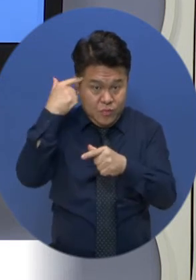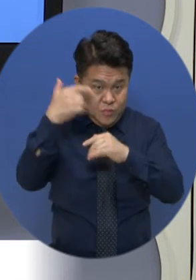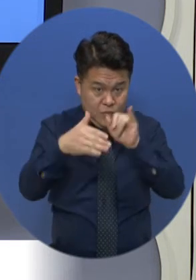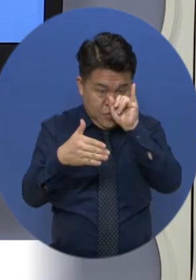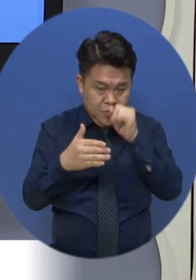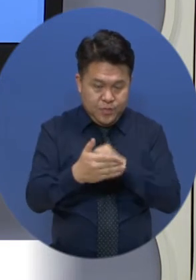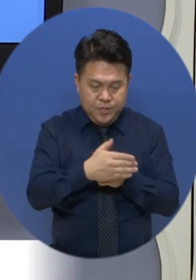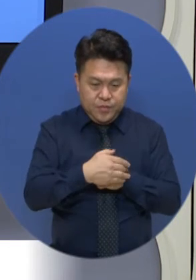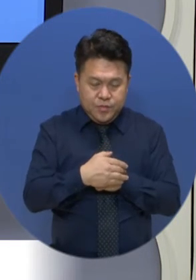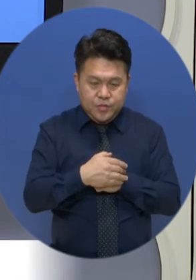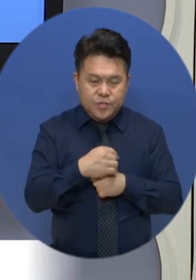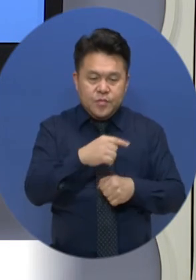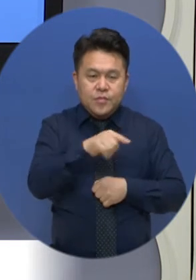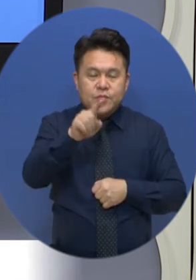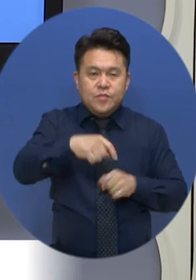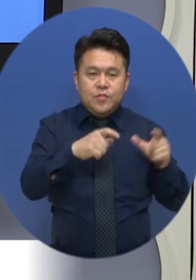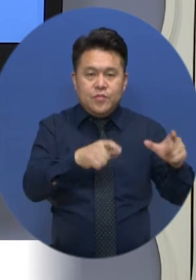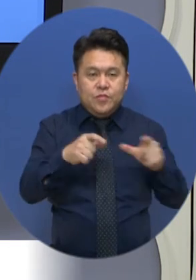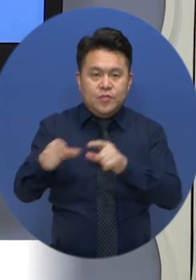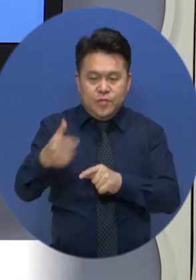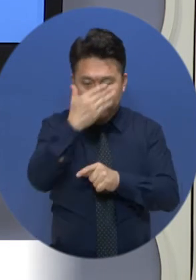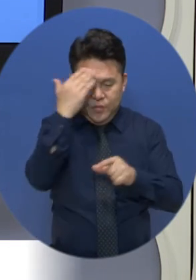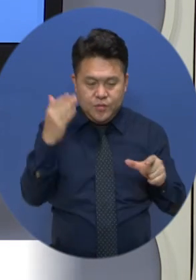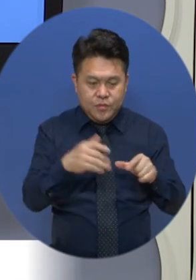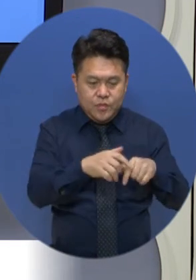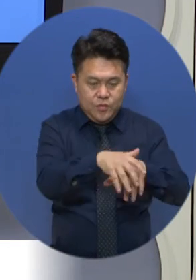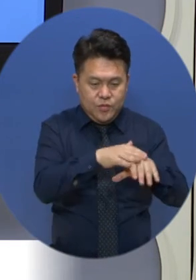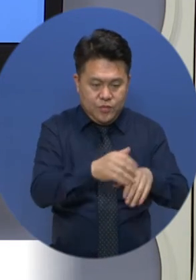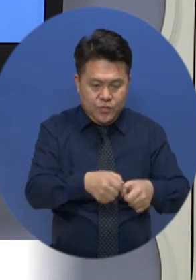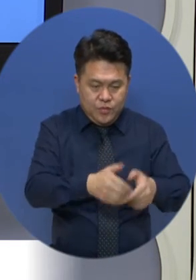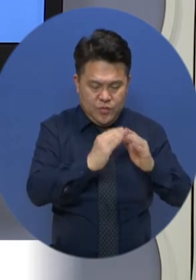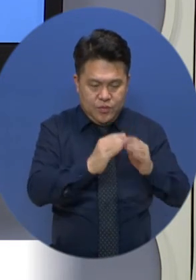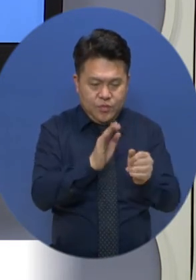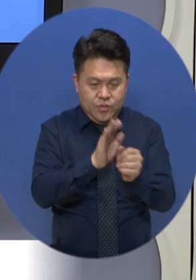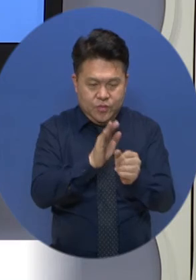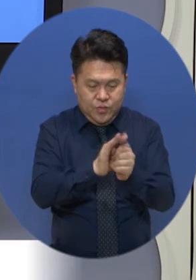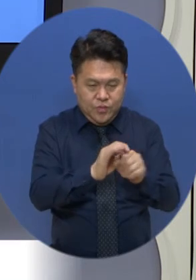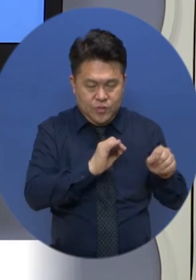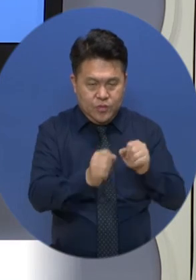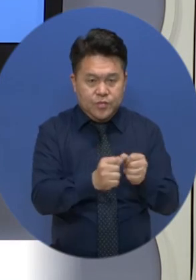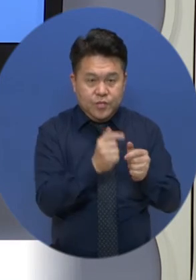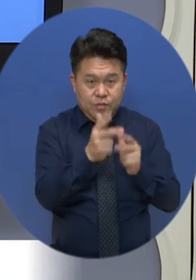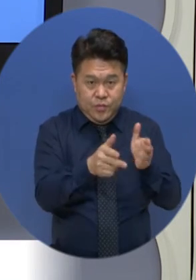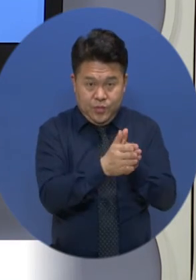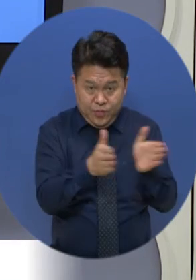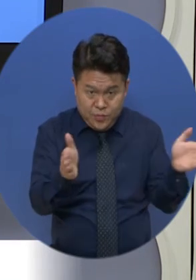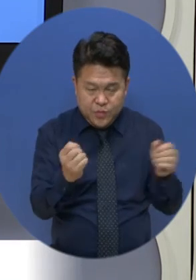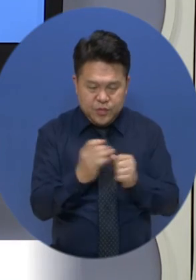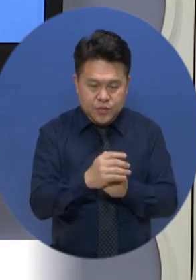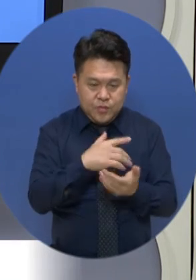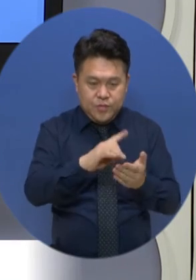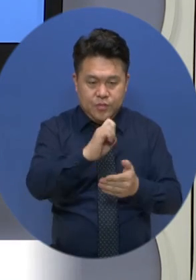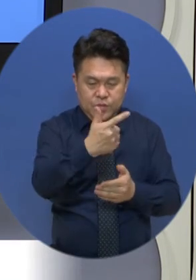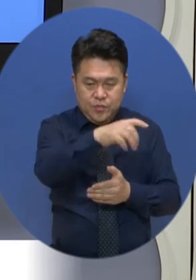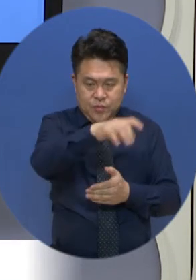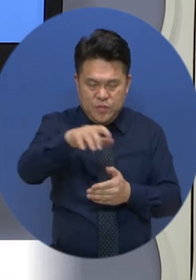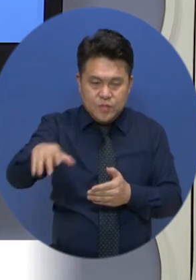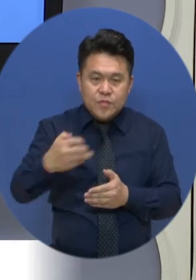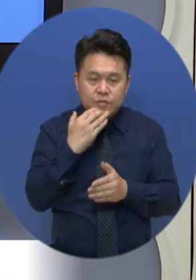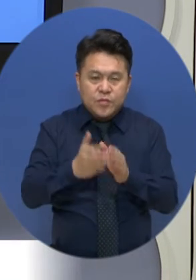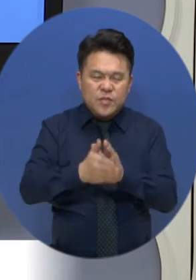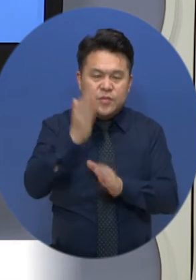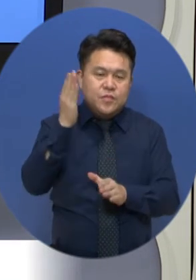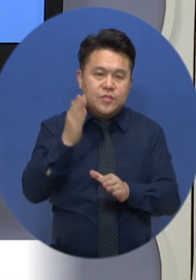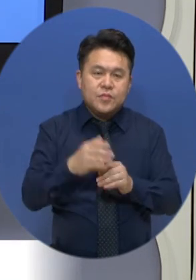자치구 청년 거버넌스 구축 및 활성화 지원사업 을 새롭게 시작하고 16개 자치구 5와 서울시 자치구